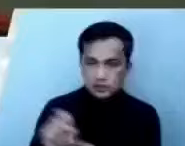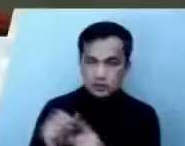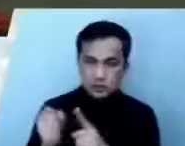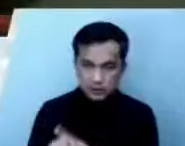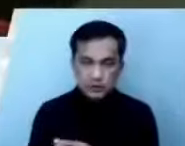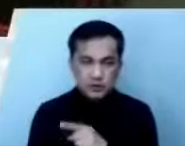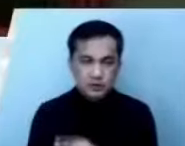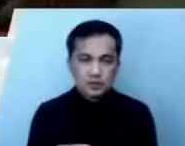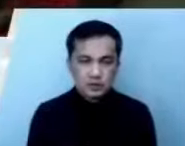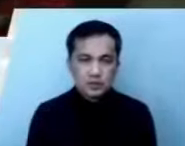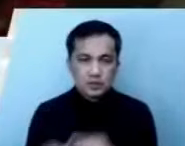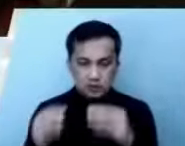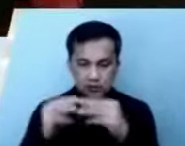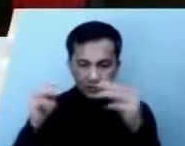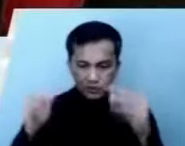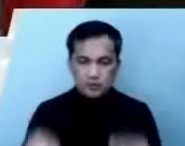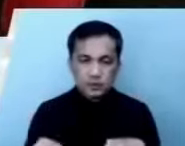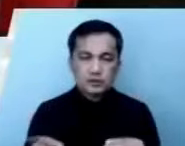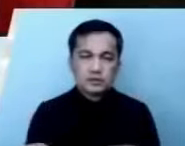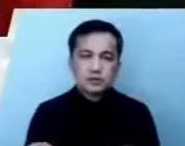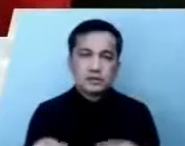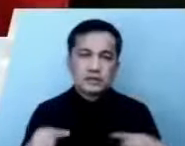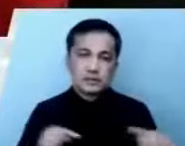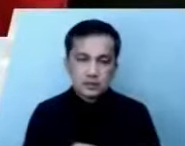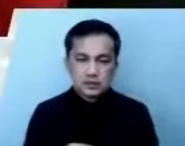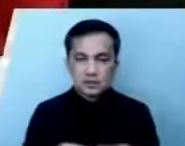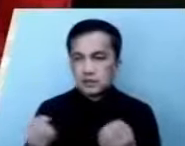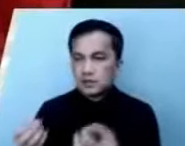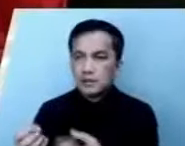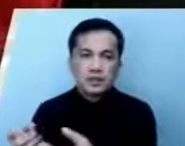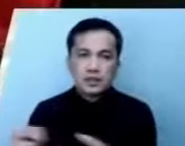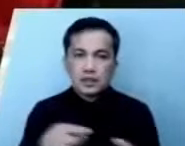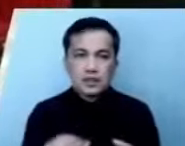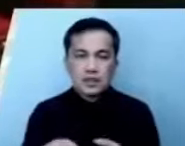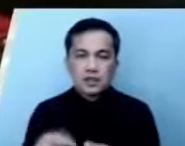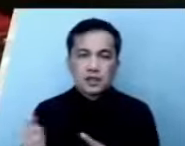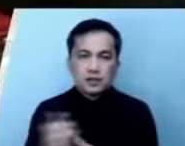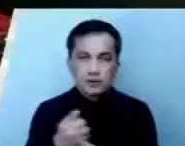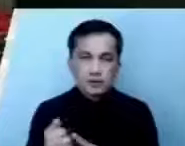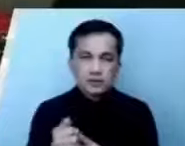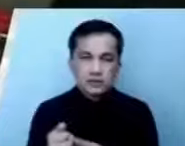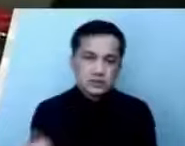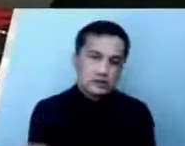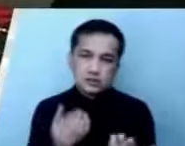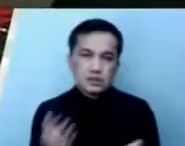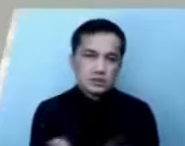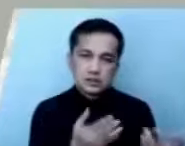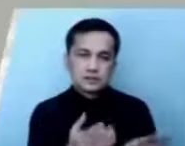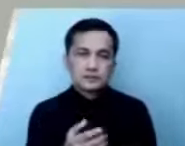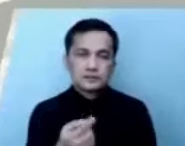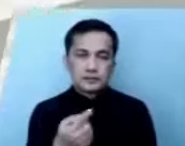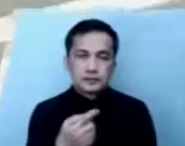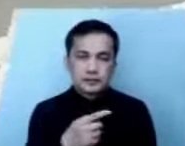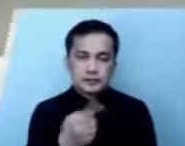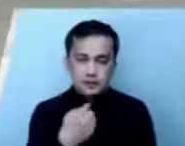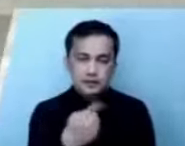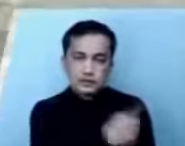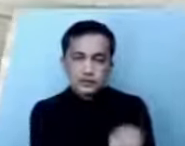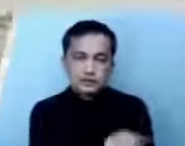mall yung mga casualty. Kaya naman, kabi-kabila yung mga biktima na inaalis ng mga taga Red Cross.